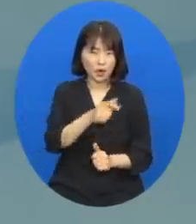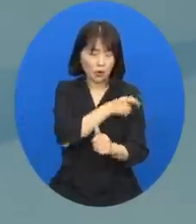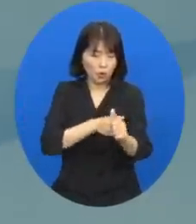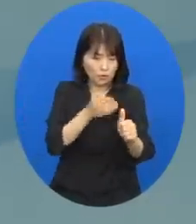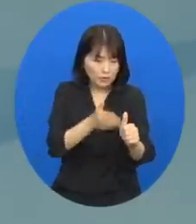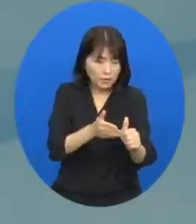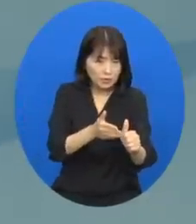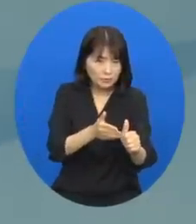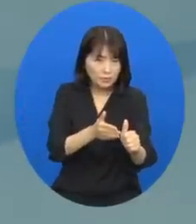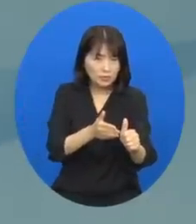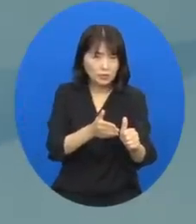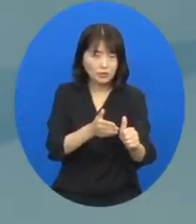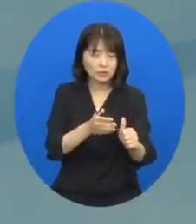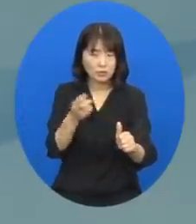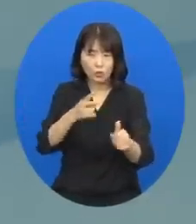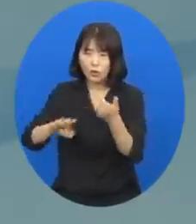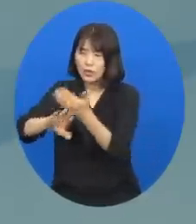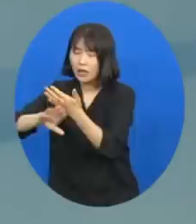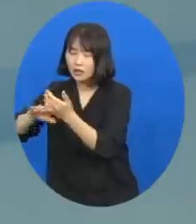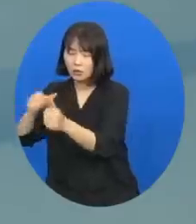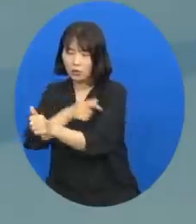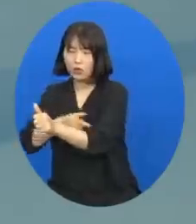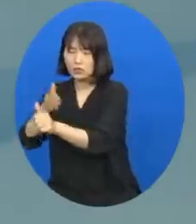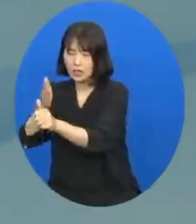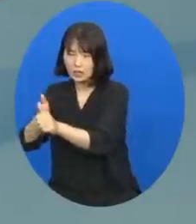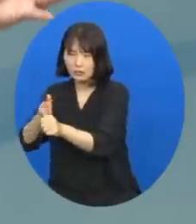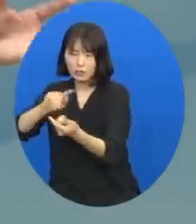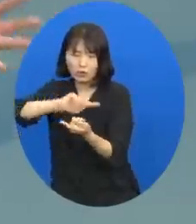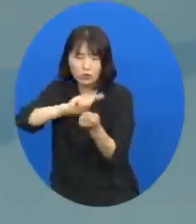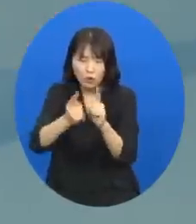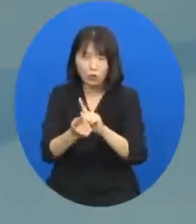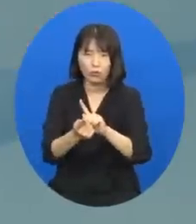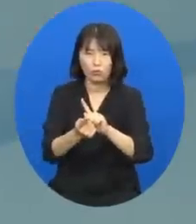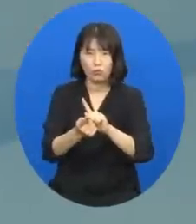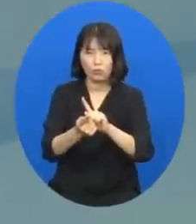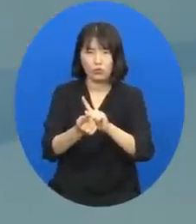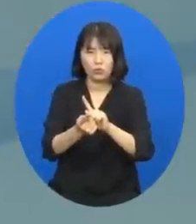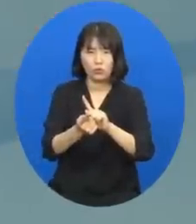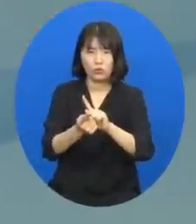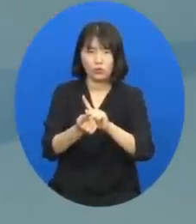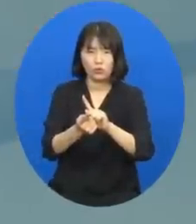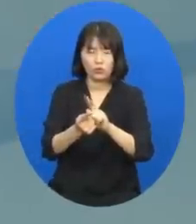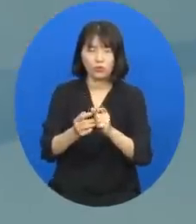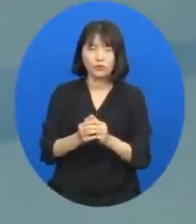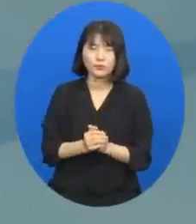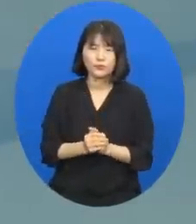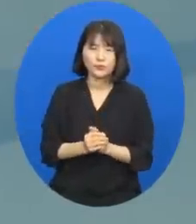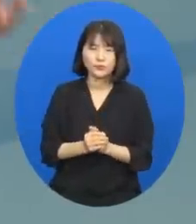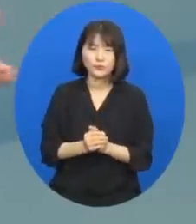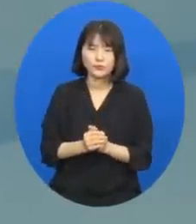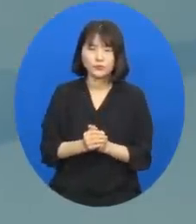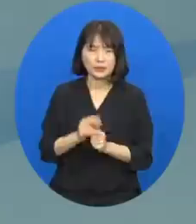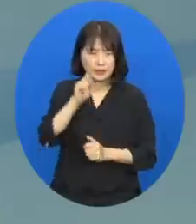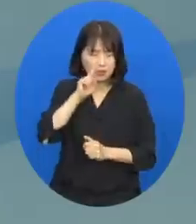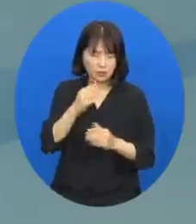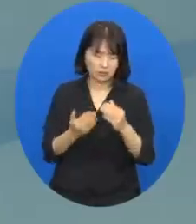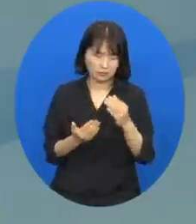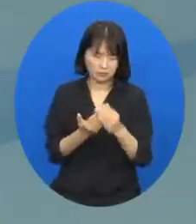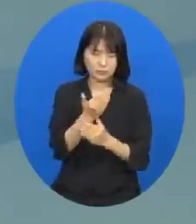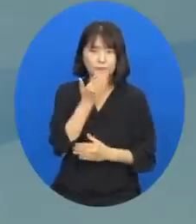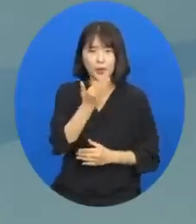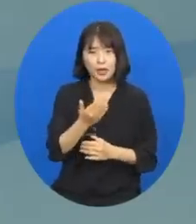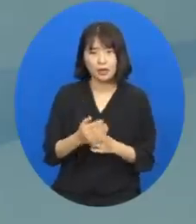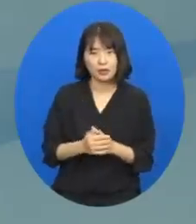왜 아까 말씀드렸죠 라이벌이라고 하는 것은 같은 네이버에서 같은 강에서 물을 마신 자기 때문에 시기심을 거기서